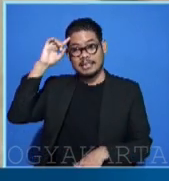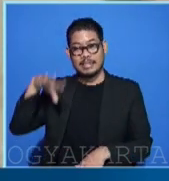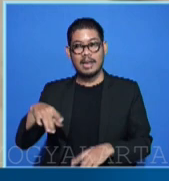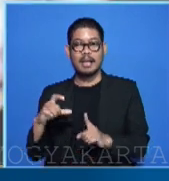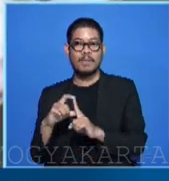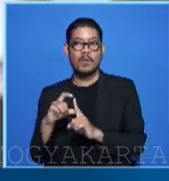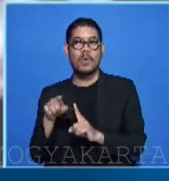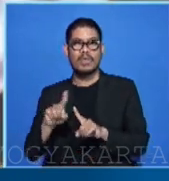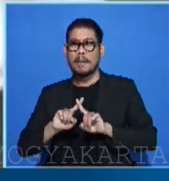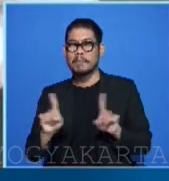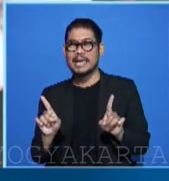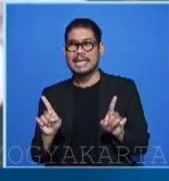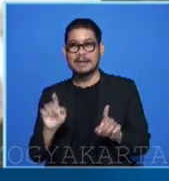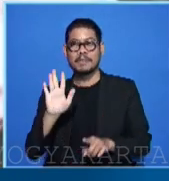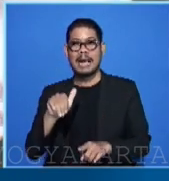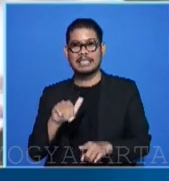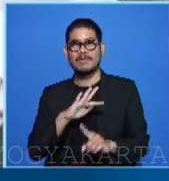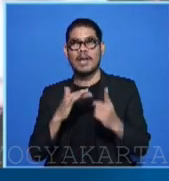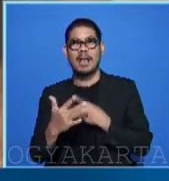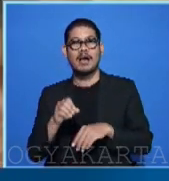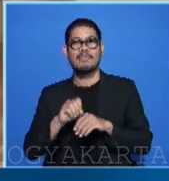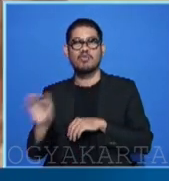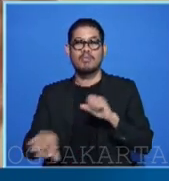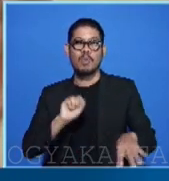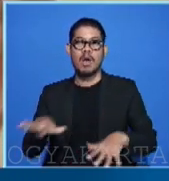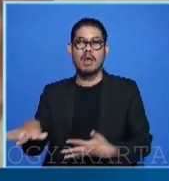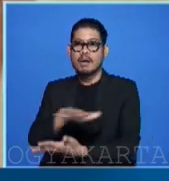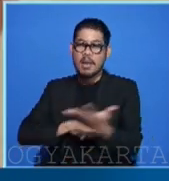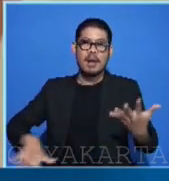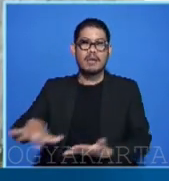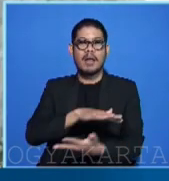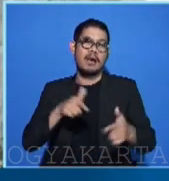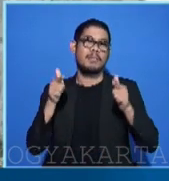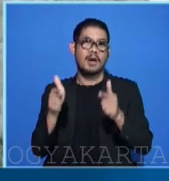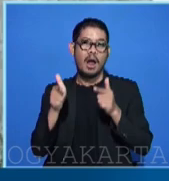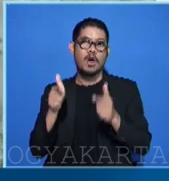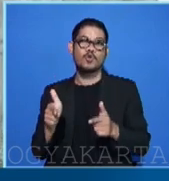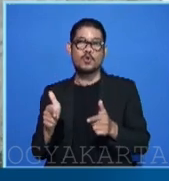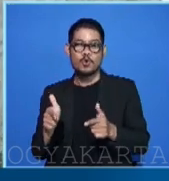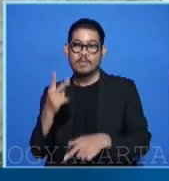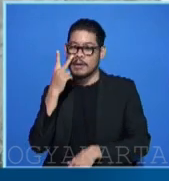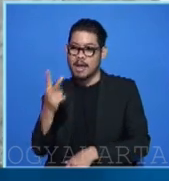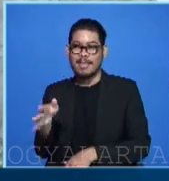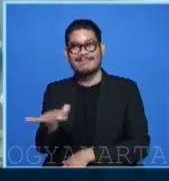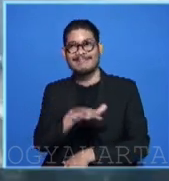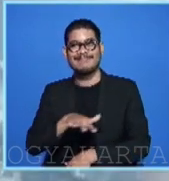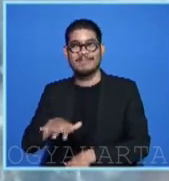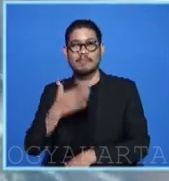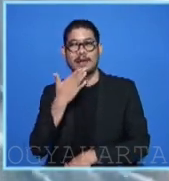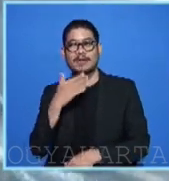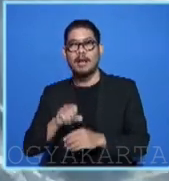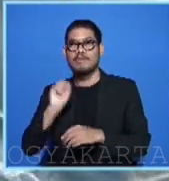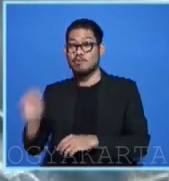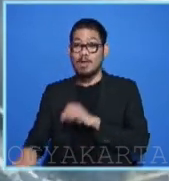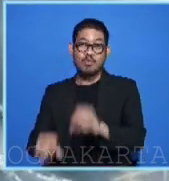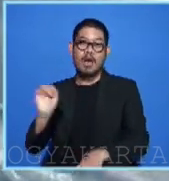jawab membuang sampah di seputaran lereng gunung merapi sehingga sedikit mengganggu pemandangan biasanya mereka yang membuang sampah merupakan Warga